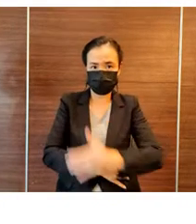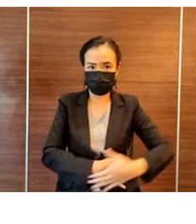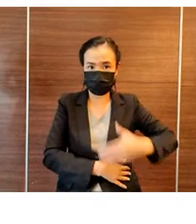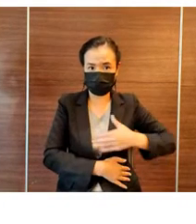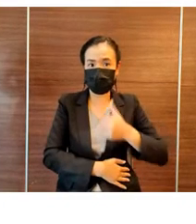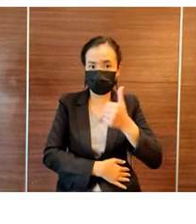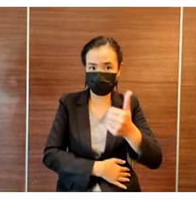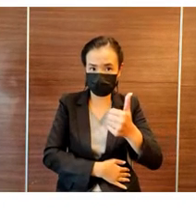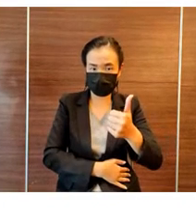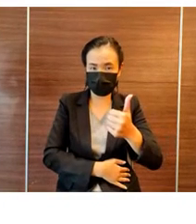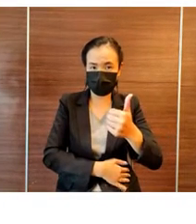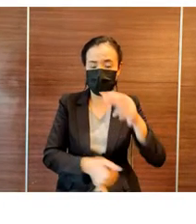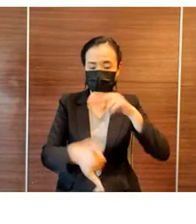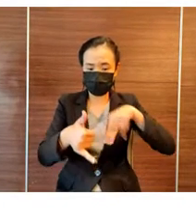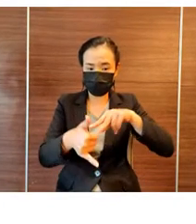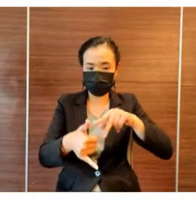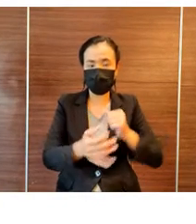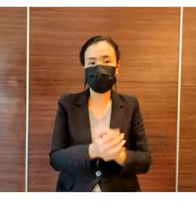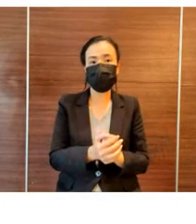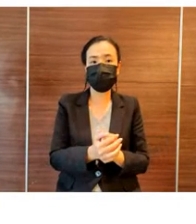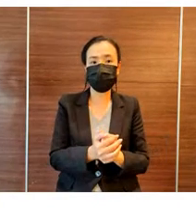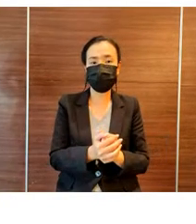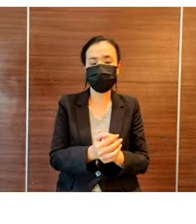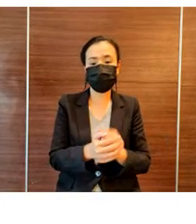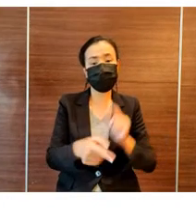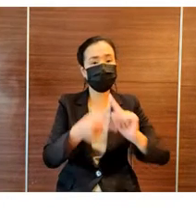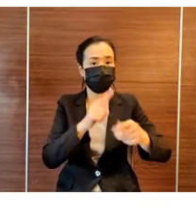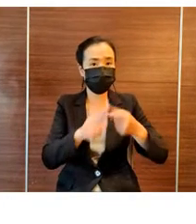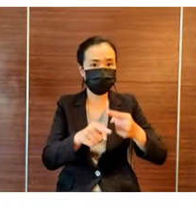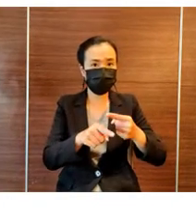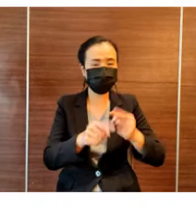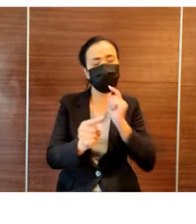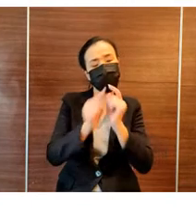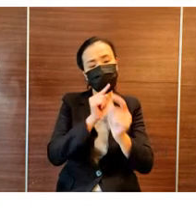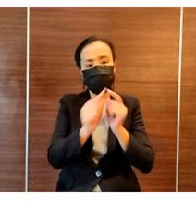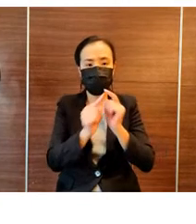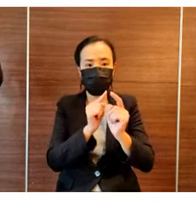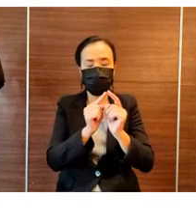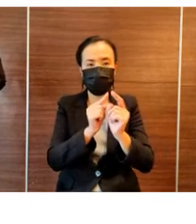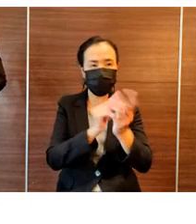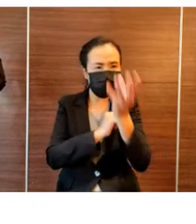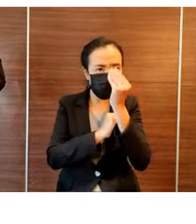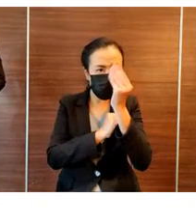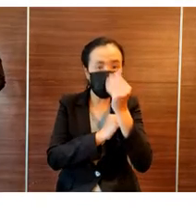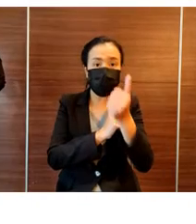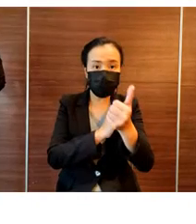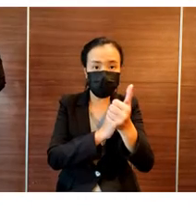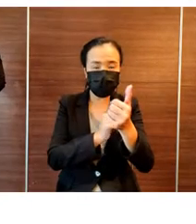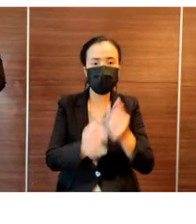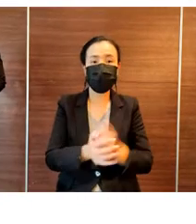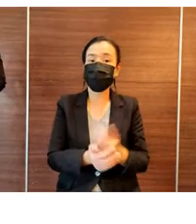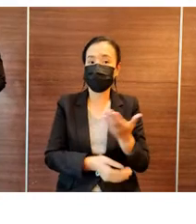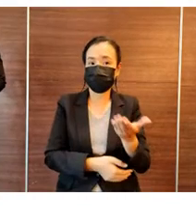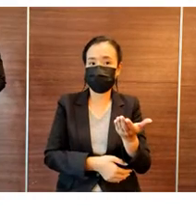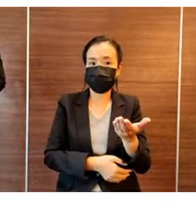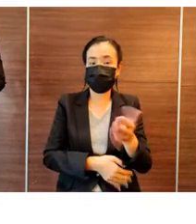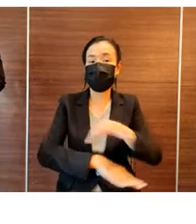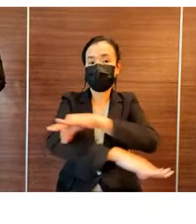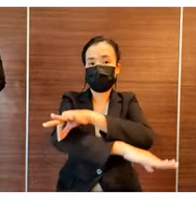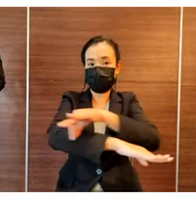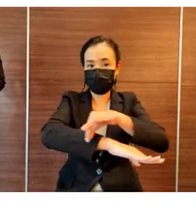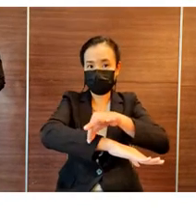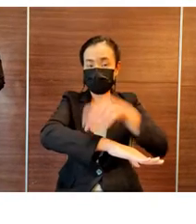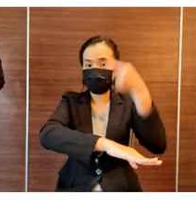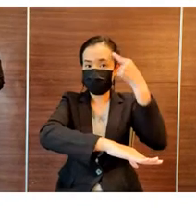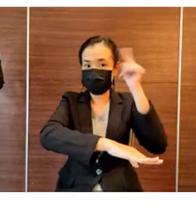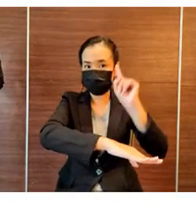ได้มาดูแลสุขภาพมามีเพื่อนที่มานั่งคุยมานั่งฟังอ่ะเพราะฉะนั้นการดีไซน์มันก็จะเ